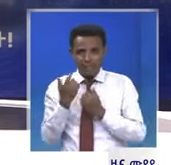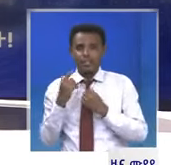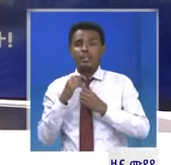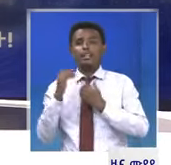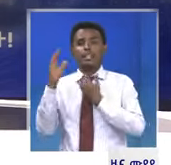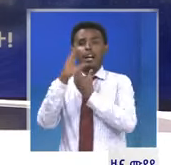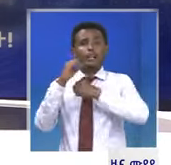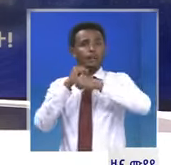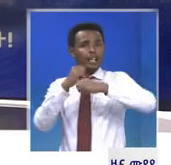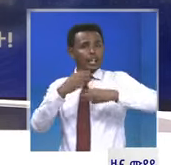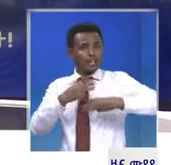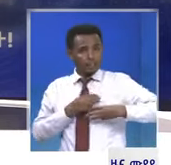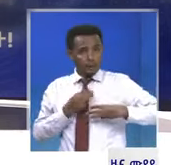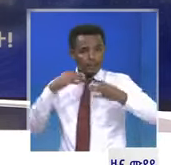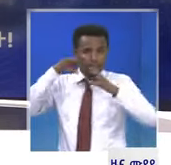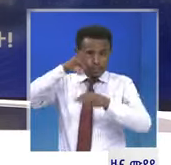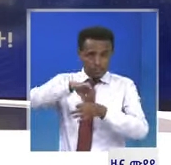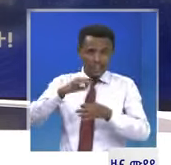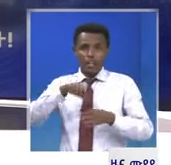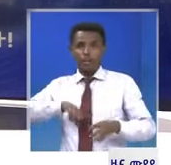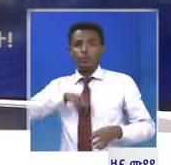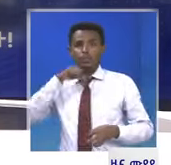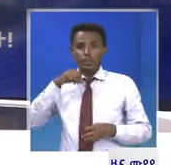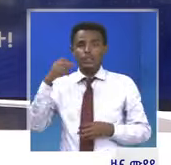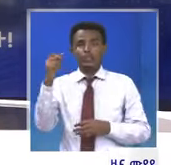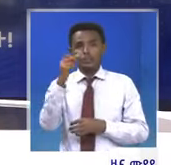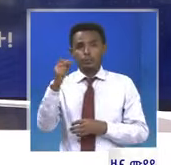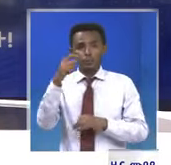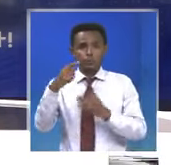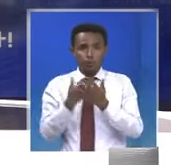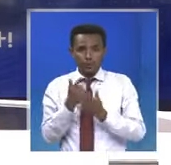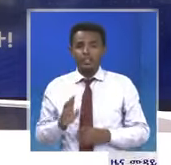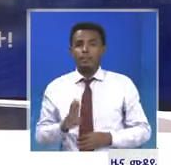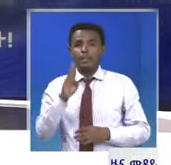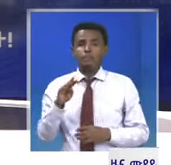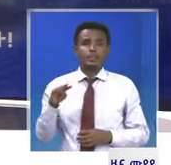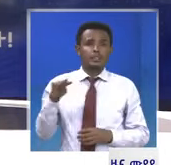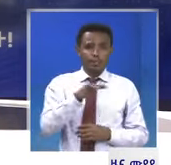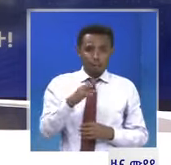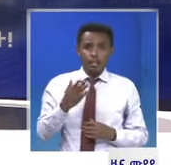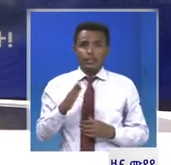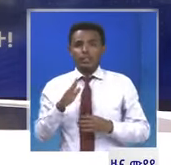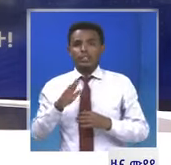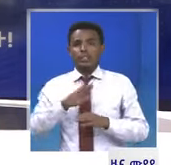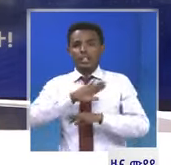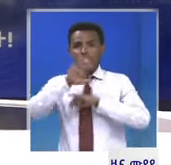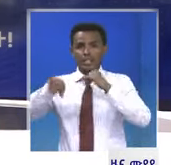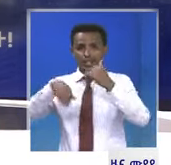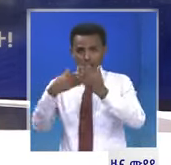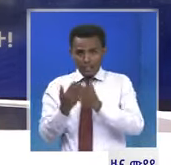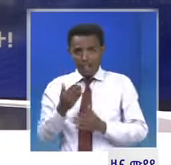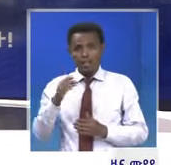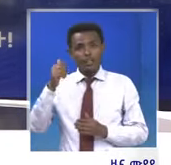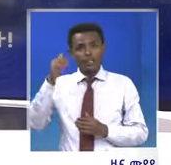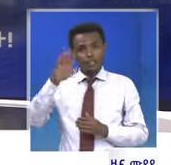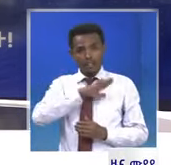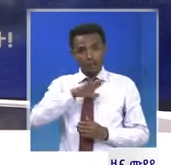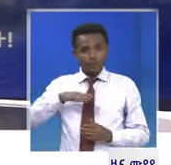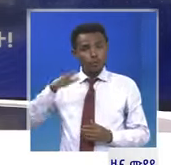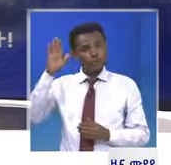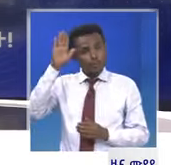ሰራዊት ለፈጸመው አኩሪ ጀብዱ የሰሜን ምዕራብ እዝ ዋና አዛዥ ሌተናል ጄኔራል ጌታቸው ጉዲና አባላቱ ላበረከቱት